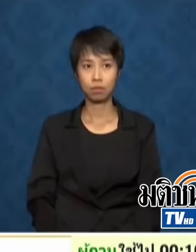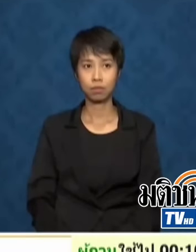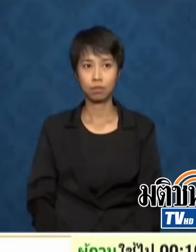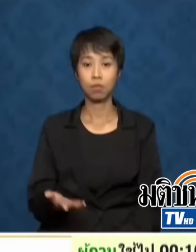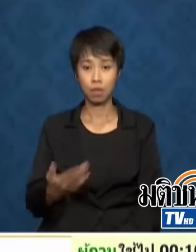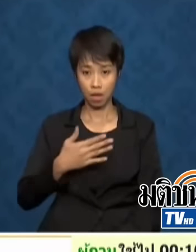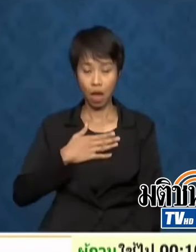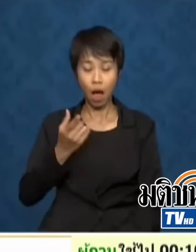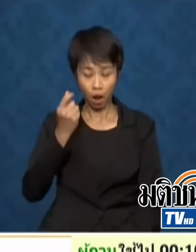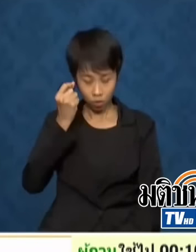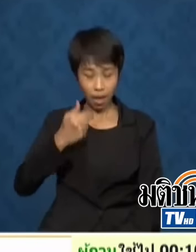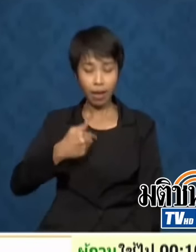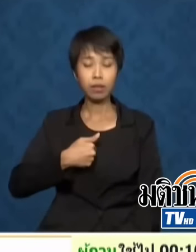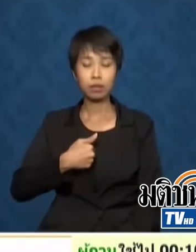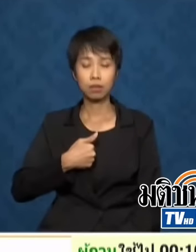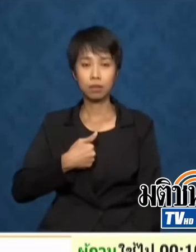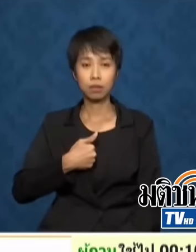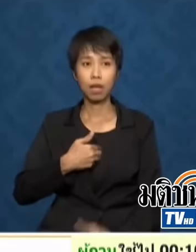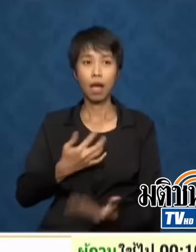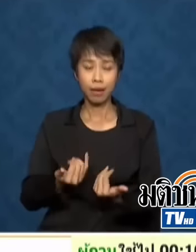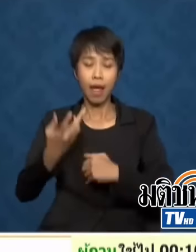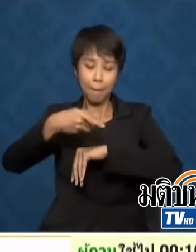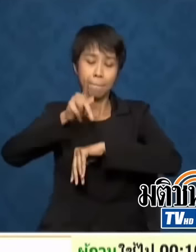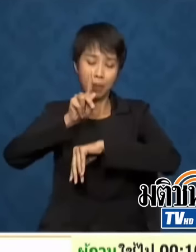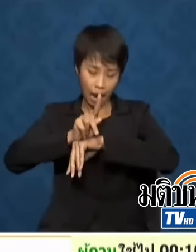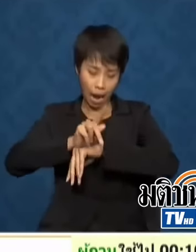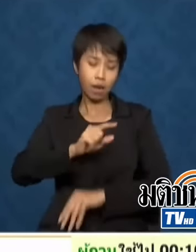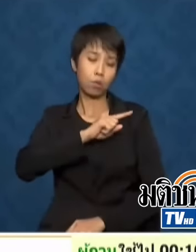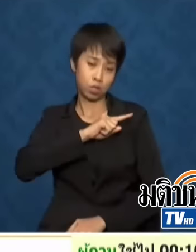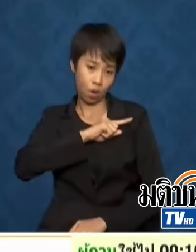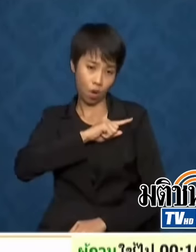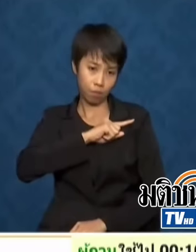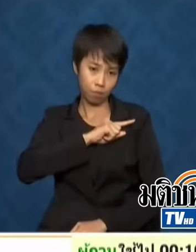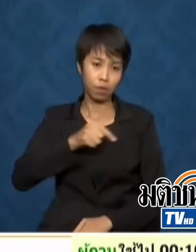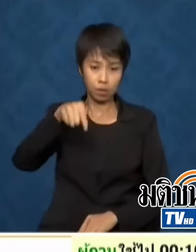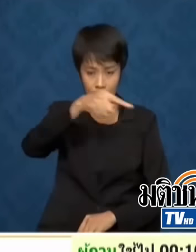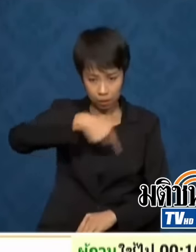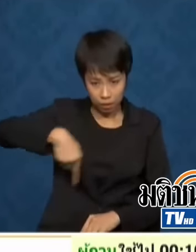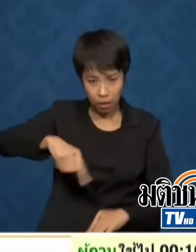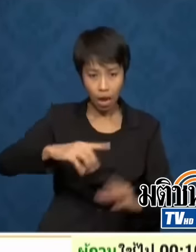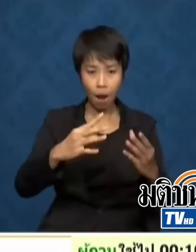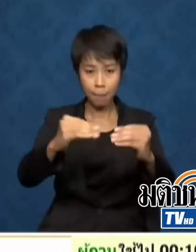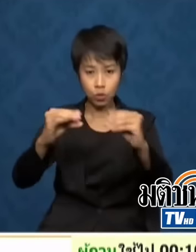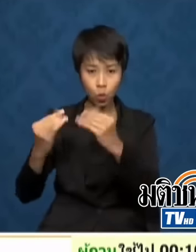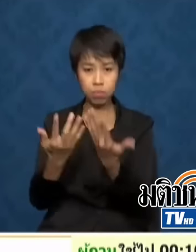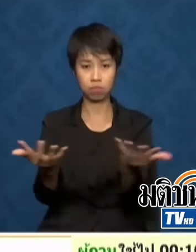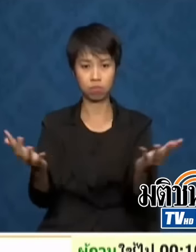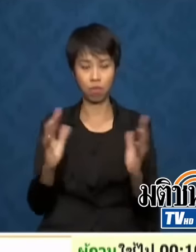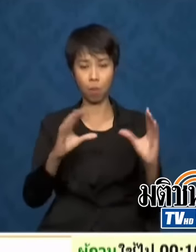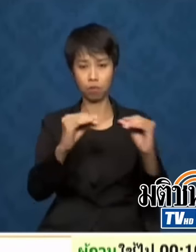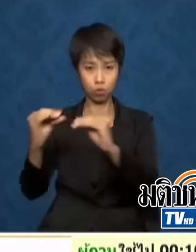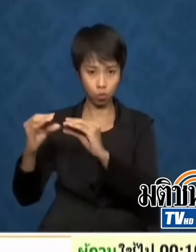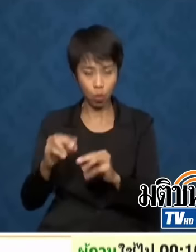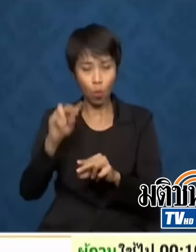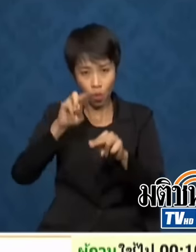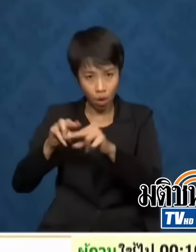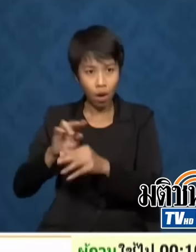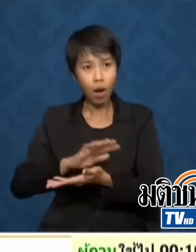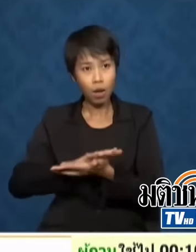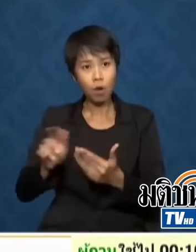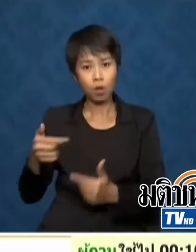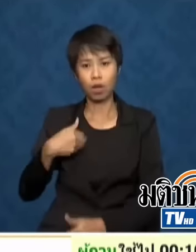ท่านเข้าใจผมนะครับประธานต้องดูแลการประชุมให้เป็นไปตามระเบียบนะครับท่านจะมาตวาด